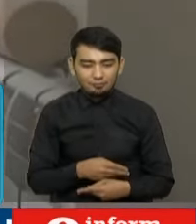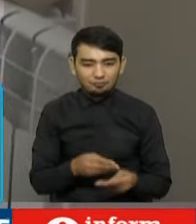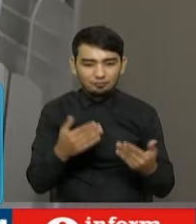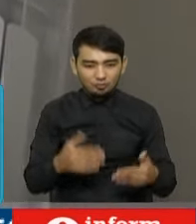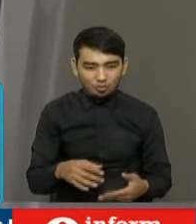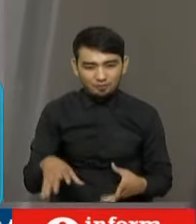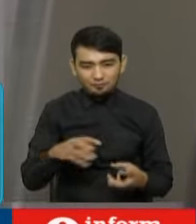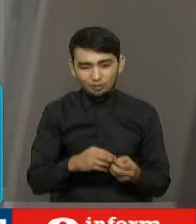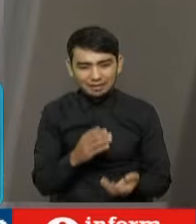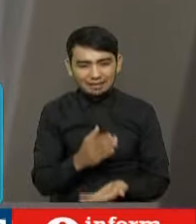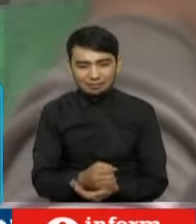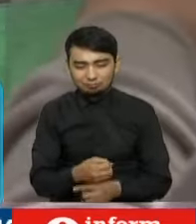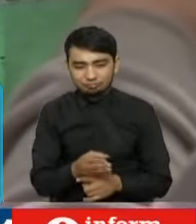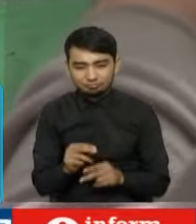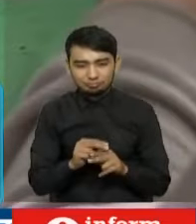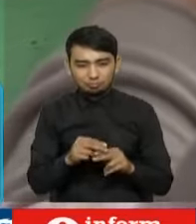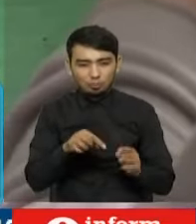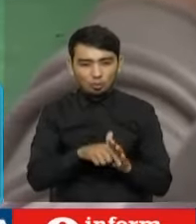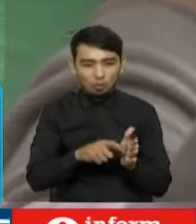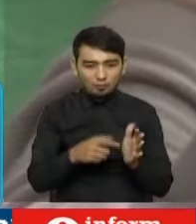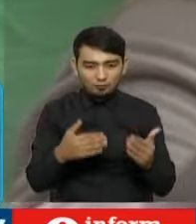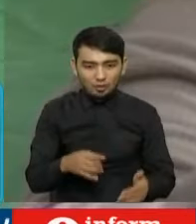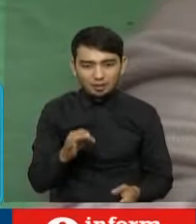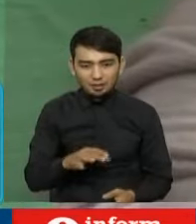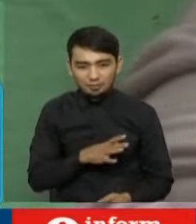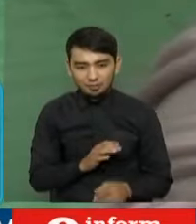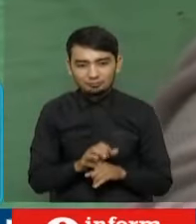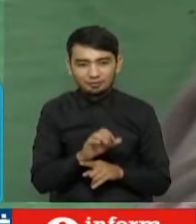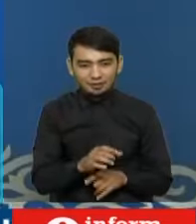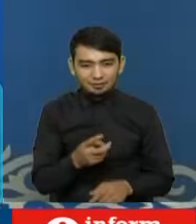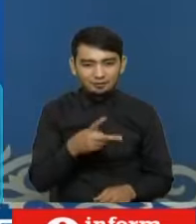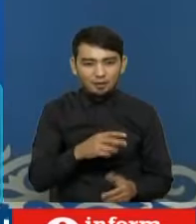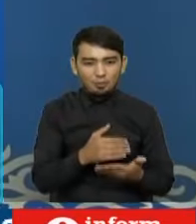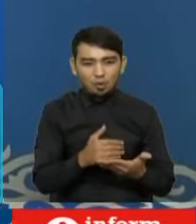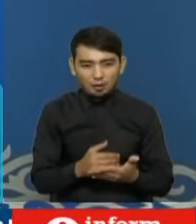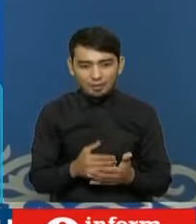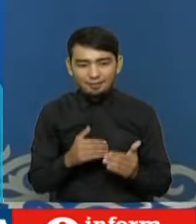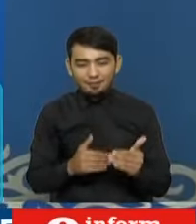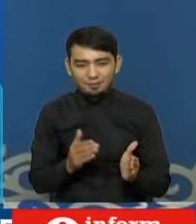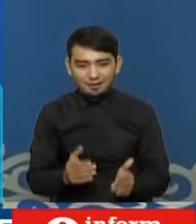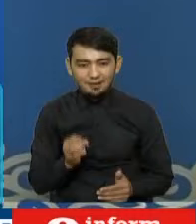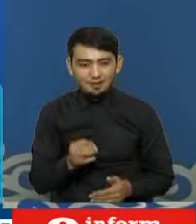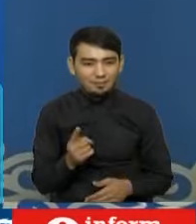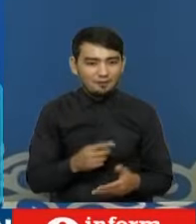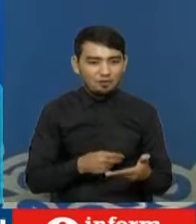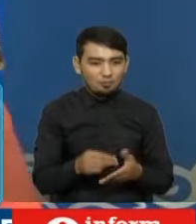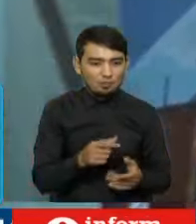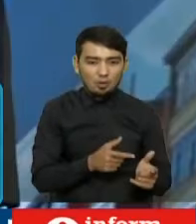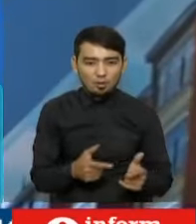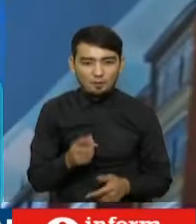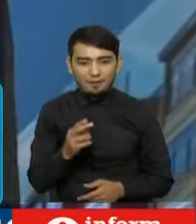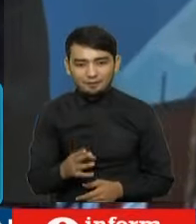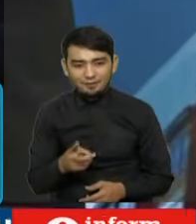что в этом году в Западно-Казахстанской области были выделены средства в рамках двух программ. Первая предусматривает покупку готовых квартир